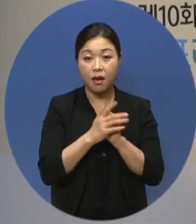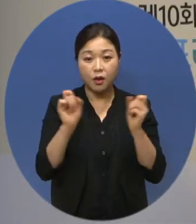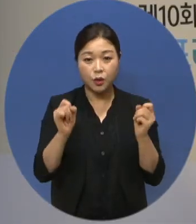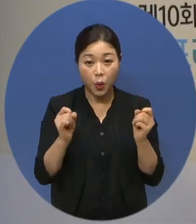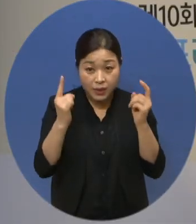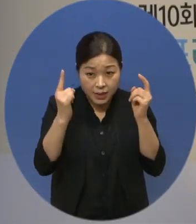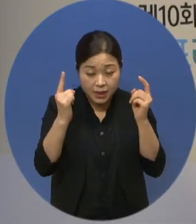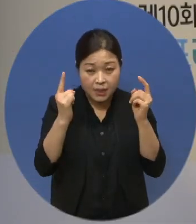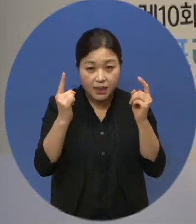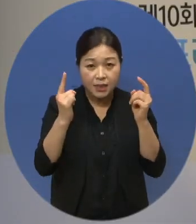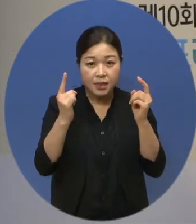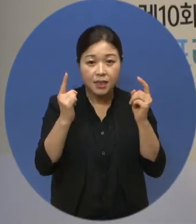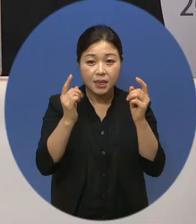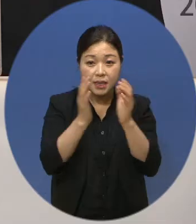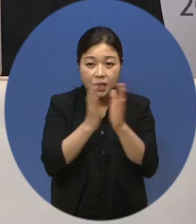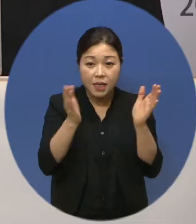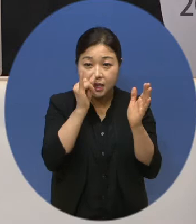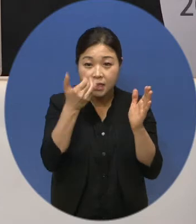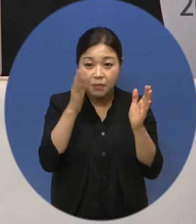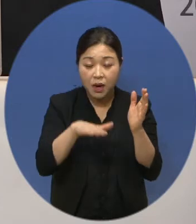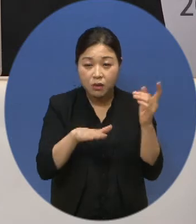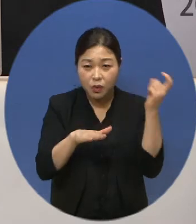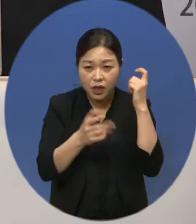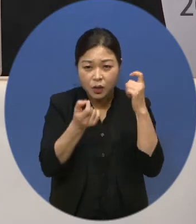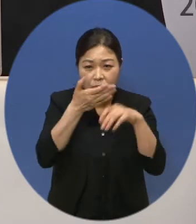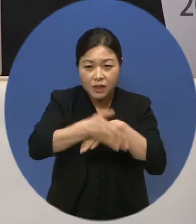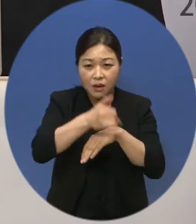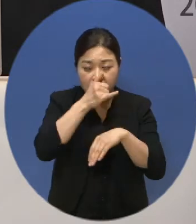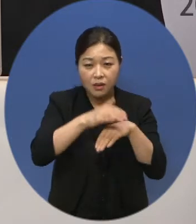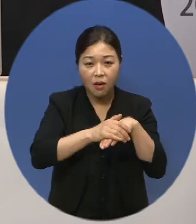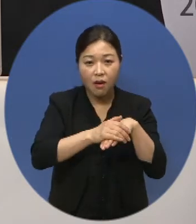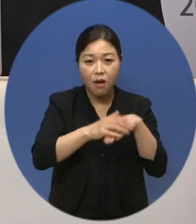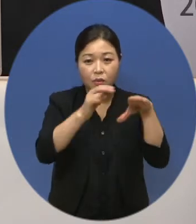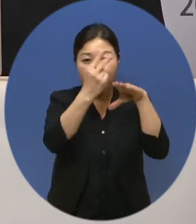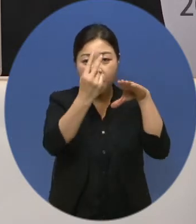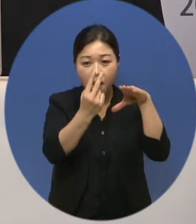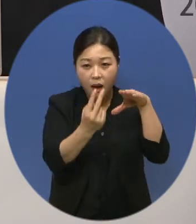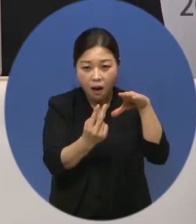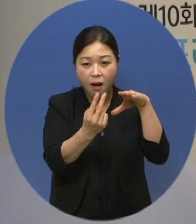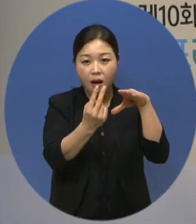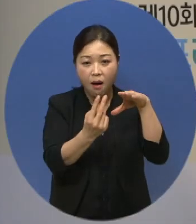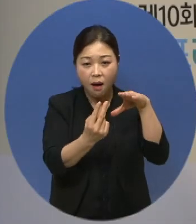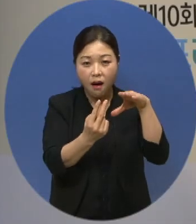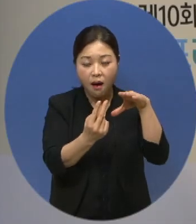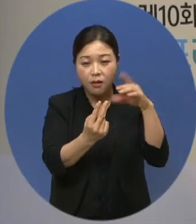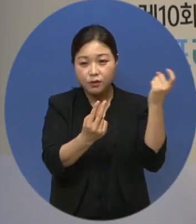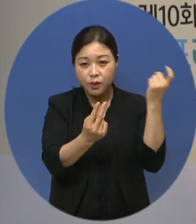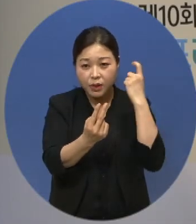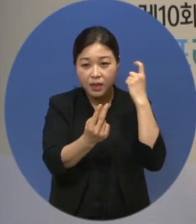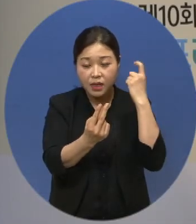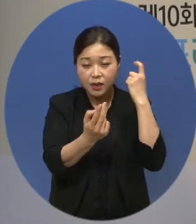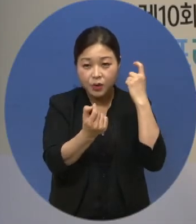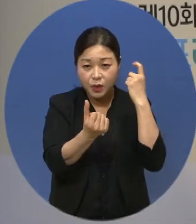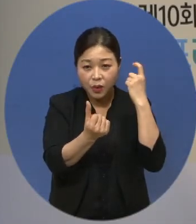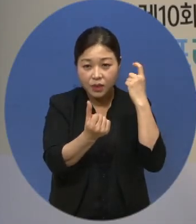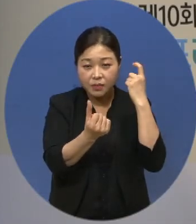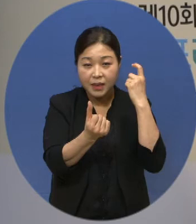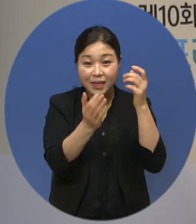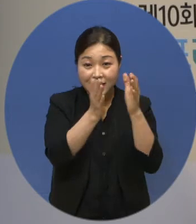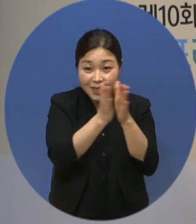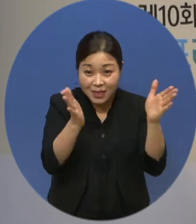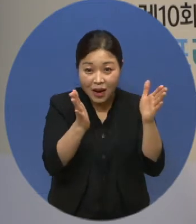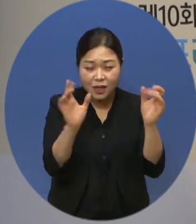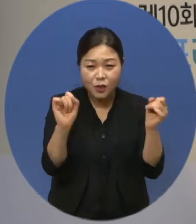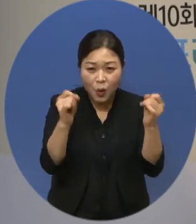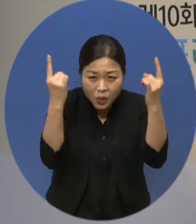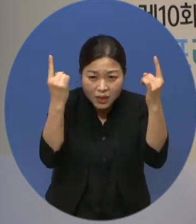조금 늦게 나오거든요. 소리가 딱 먼저 첨벙 나오고 두 번째 조금 늦게 나오는 그런 게 있는데 스타트가 동시에